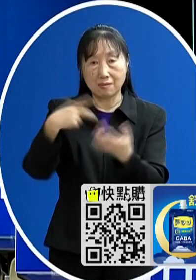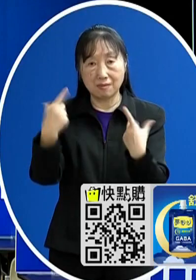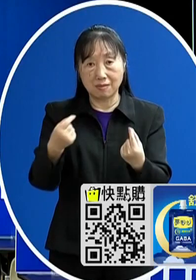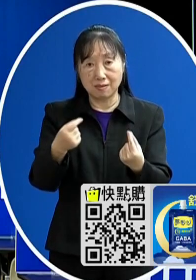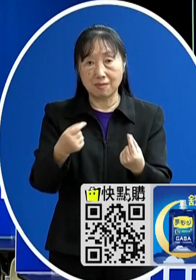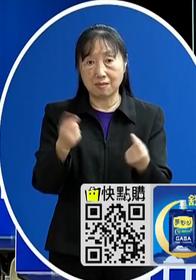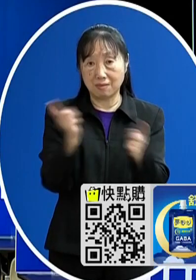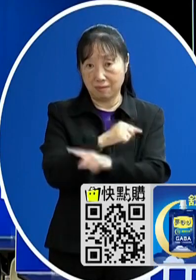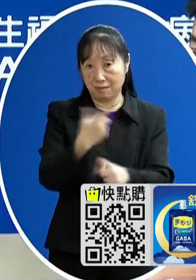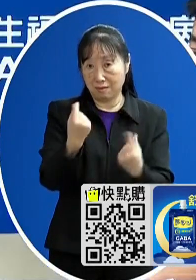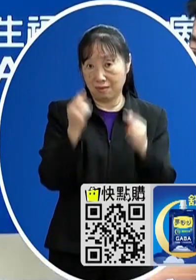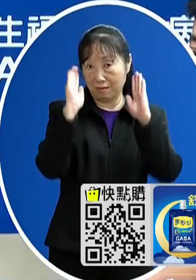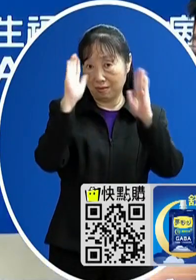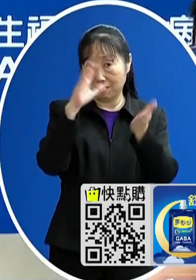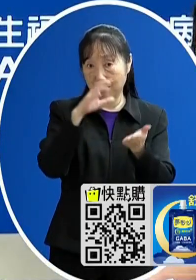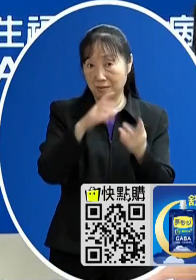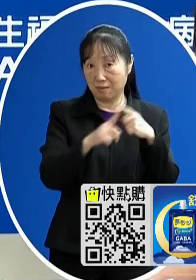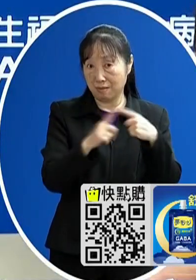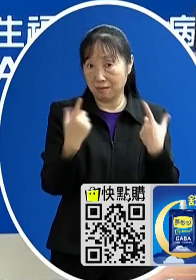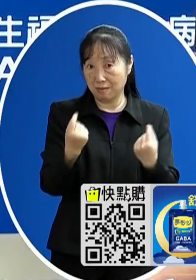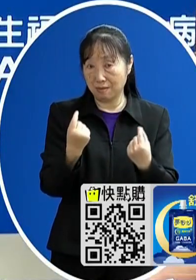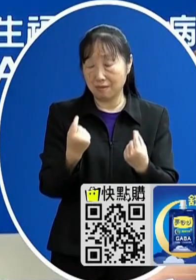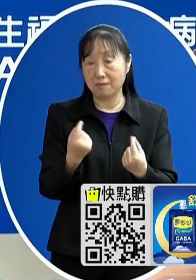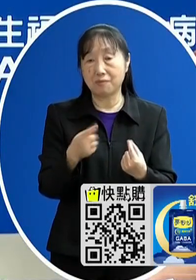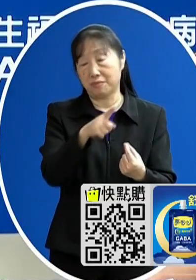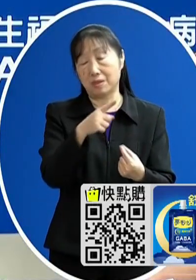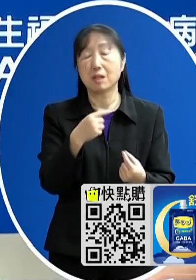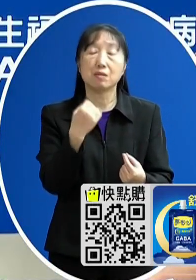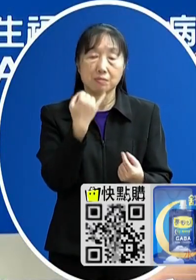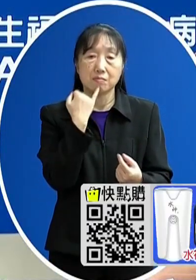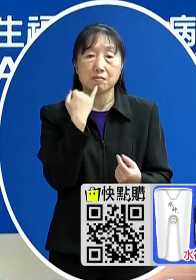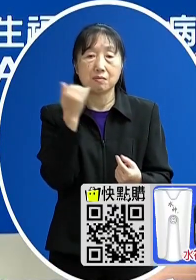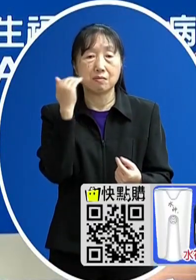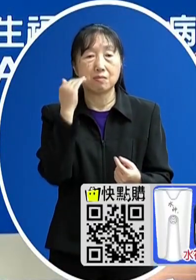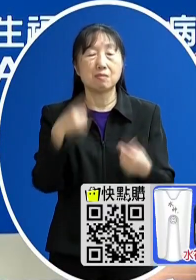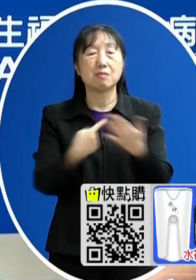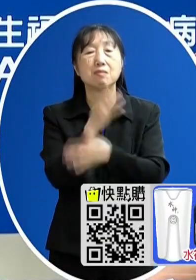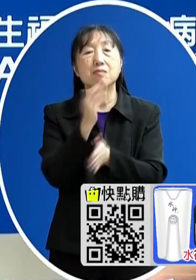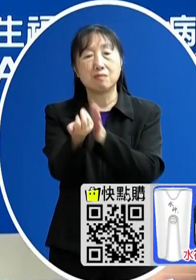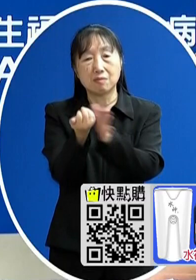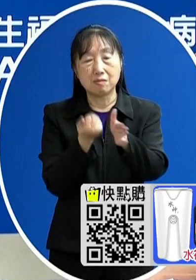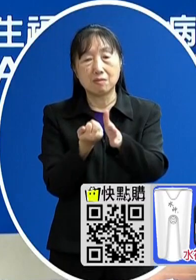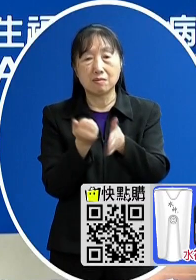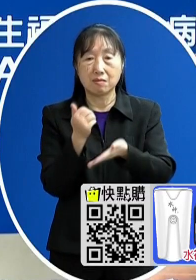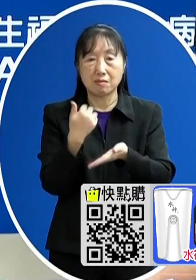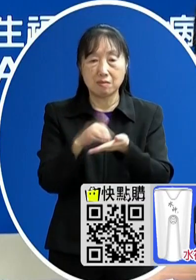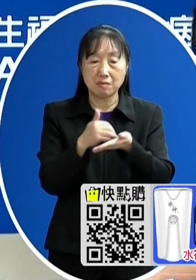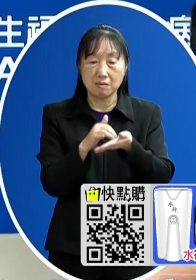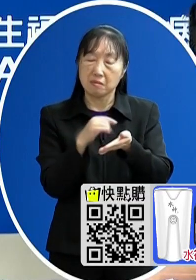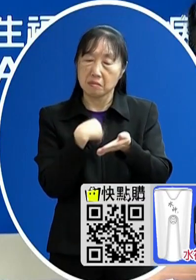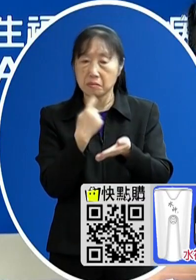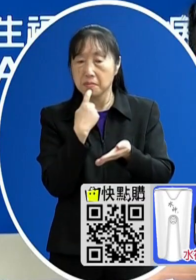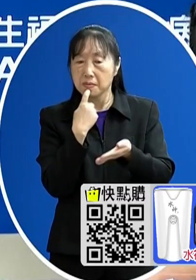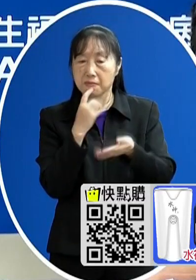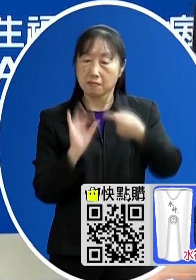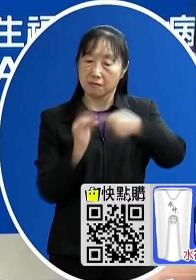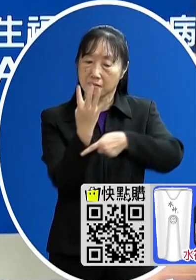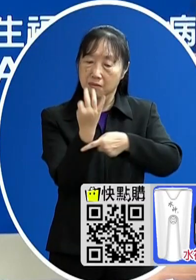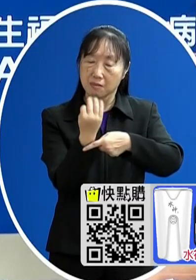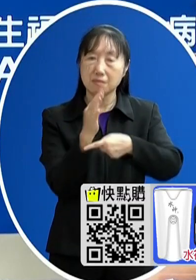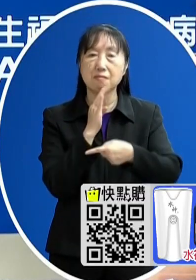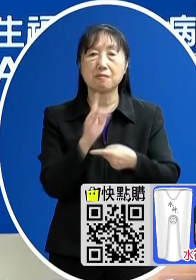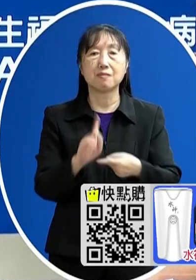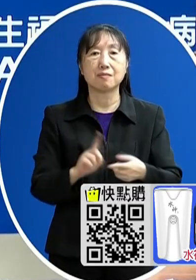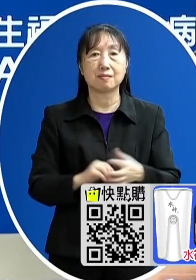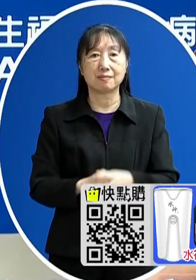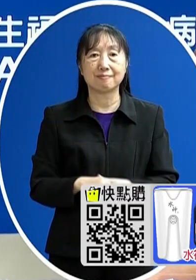谢。 这也不是不行嘛，哈，就是大家就是一个阳性的预测率嘛，好，那这里面我们